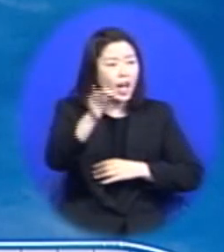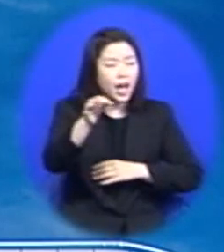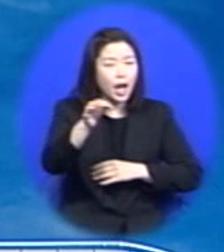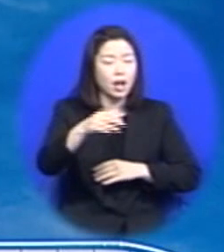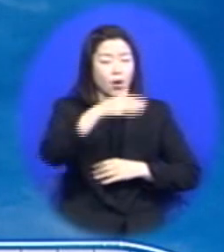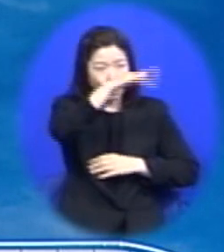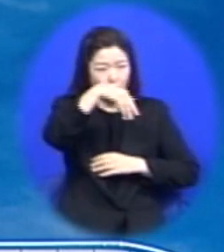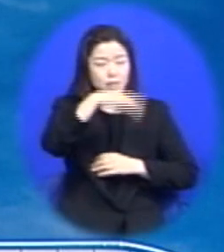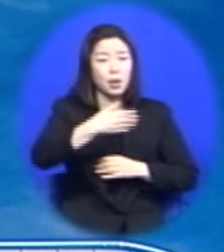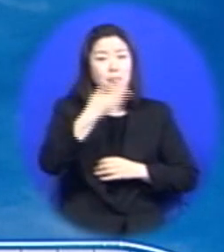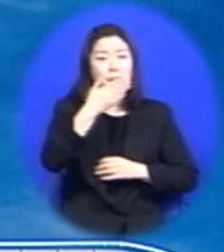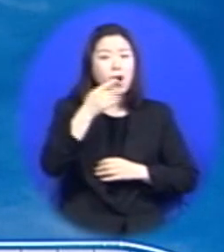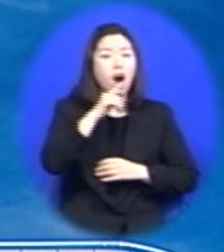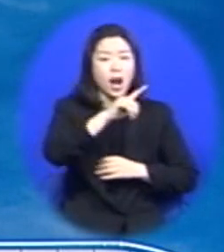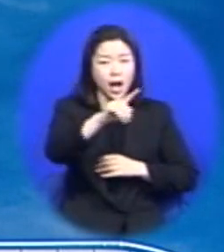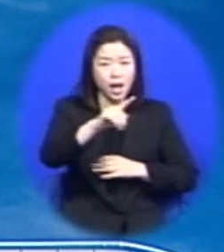먹어.